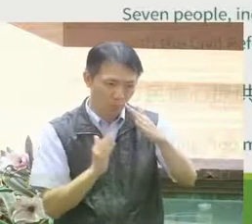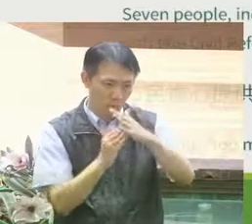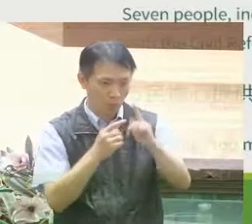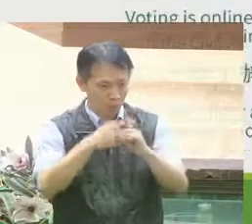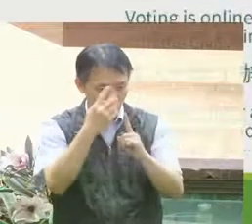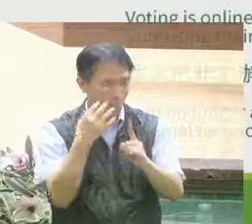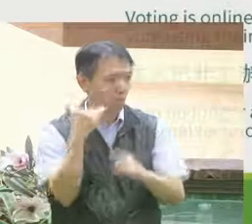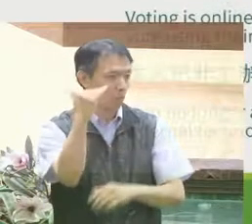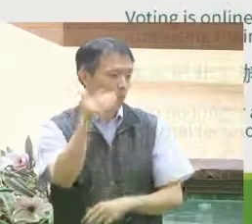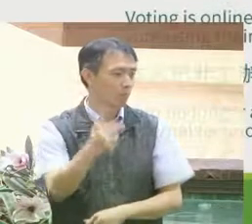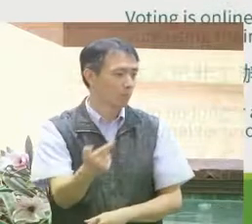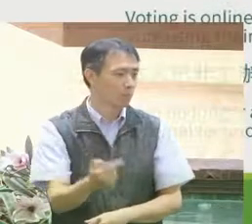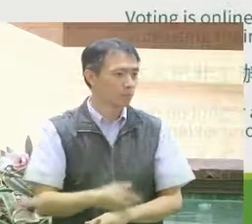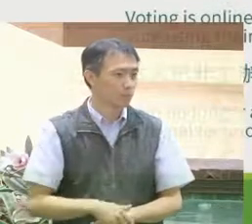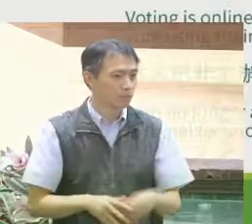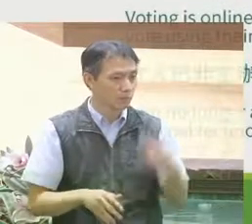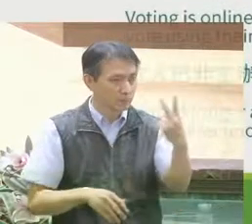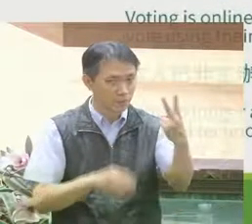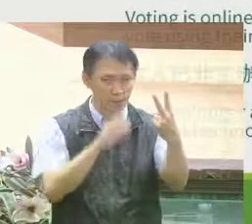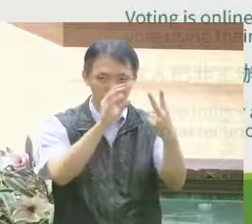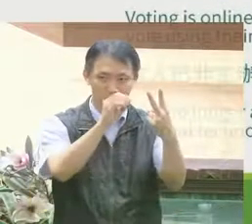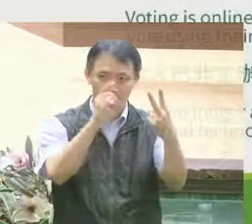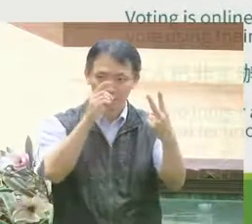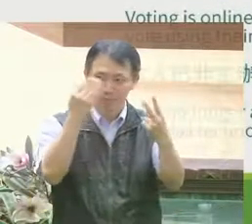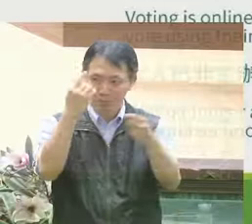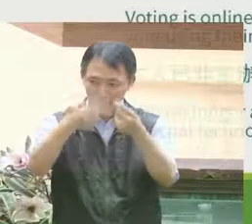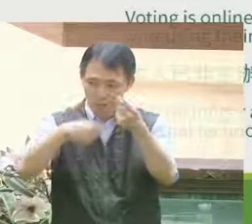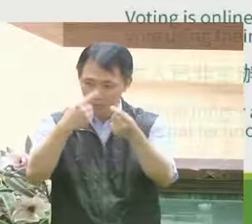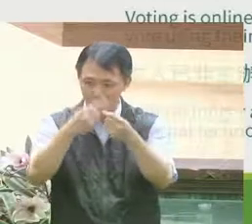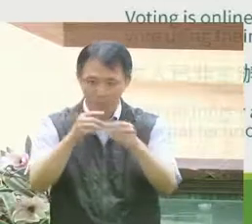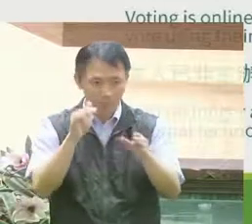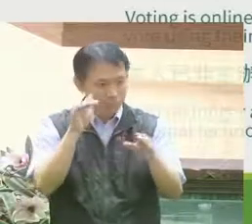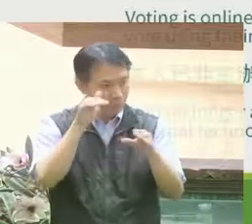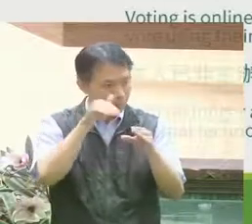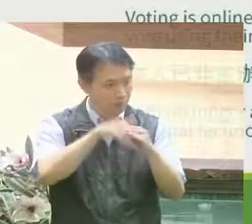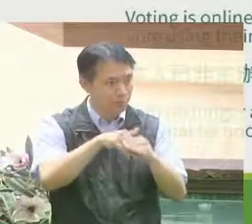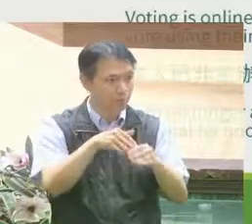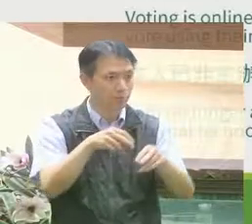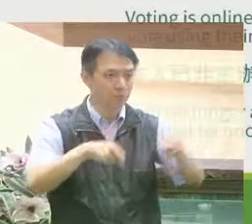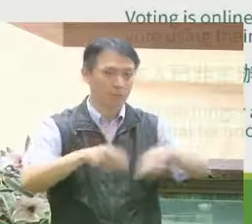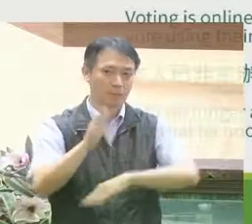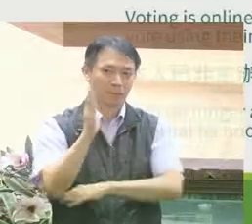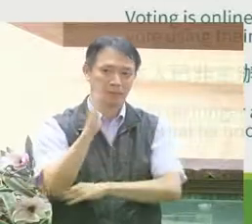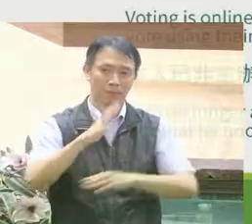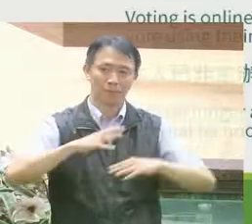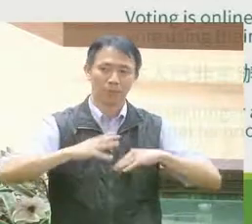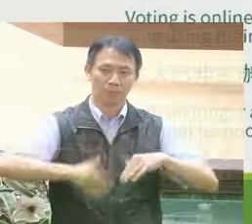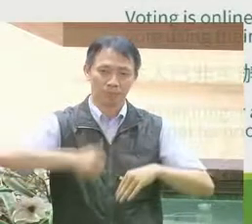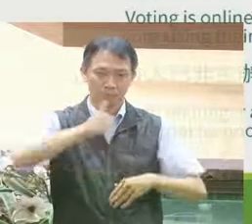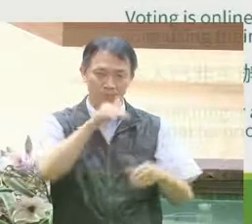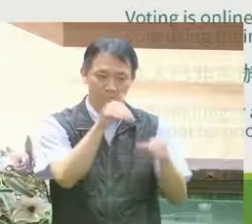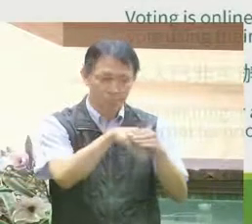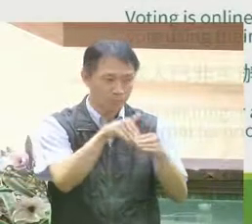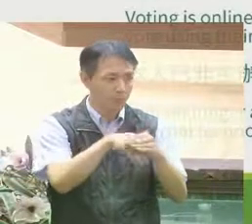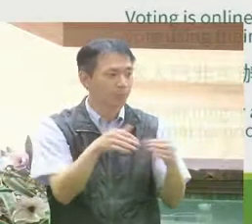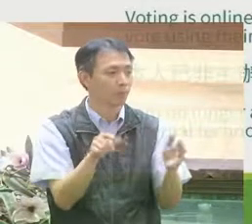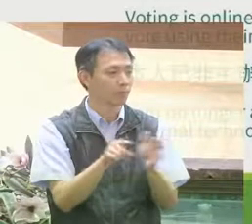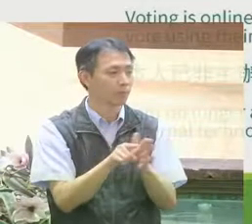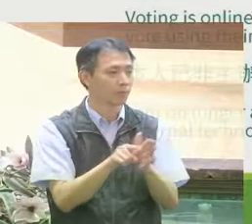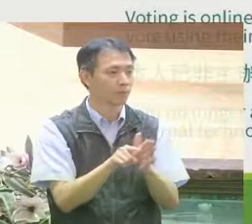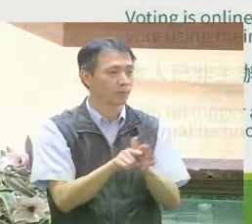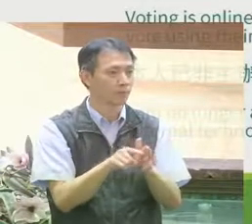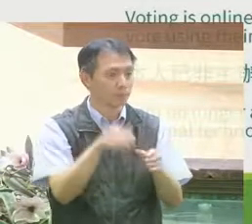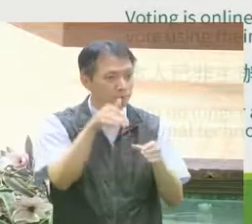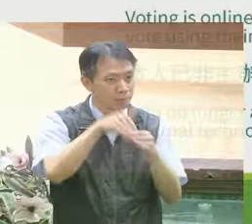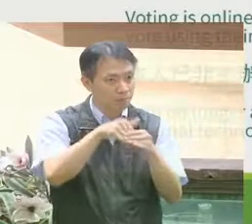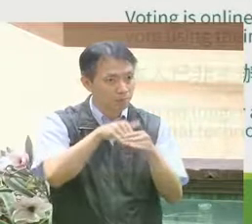度。在2019年，澳门再有行政长官一人选举，又是办投票的时候了。投